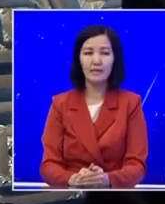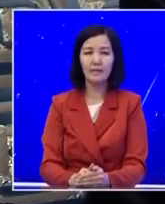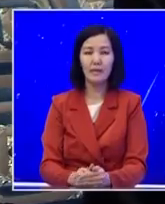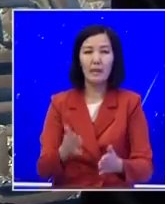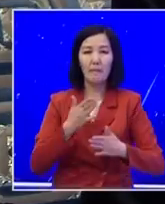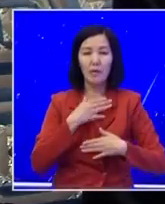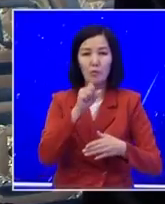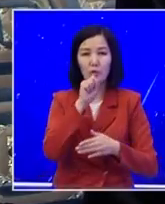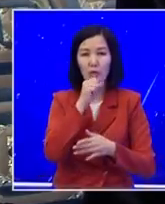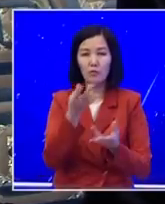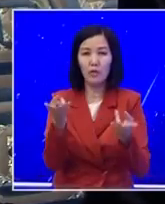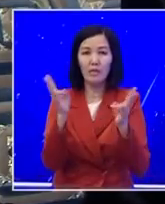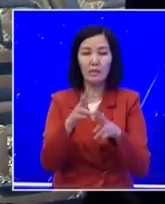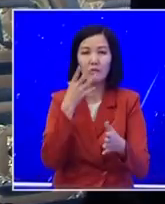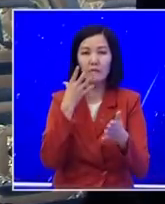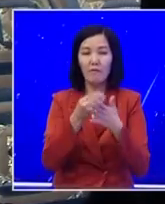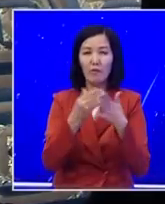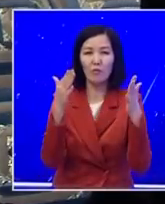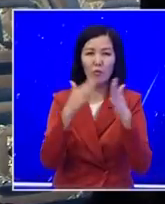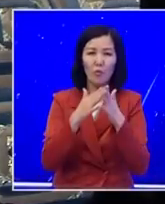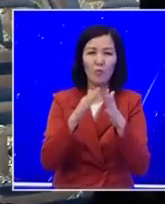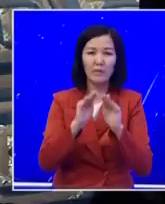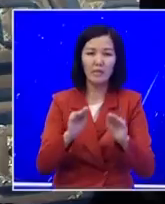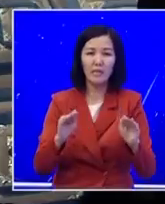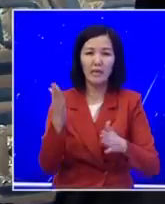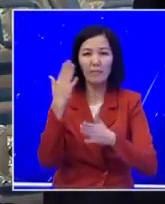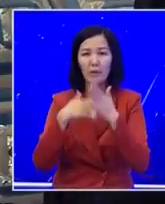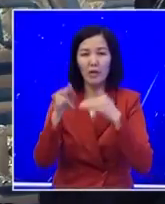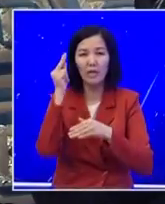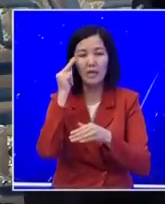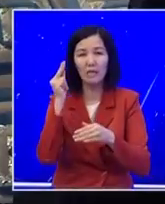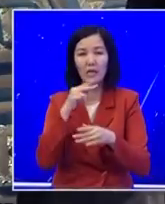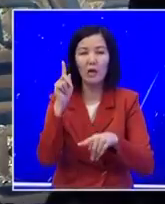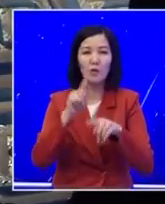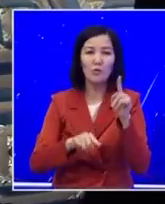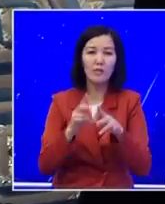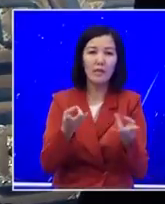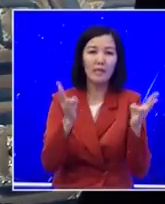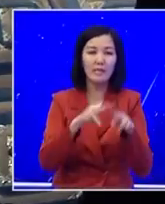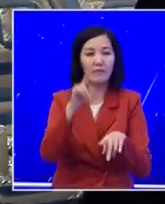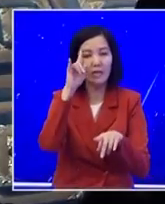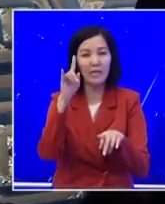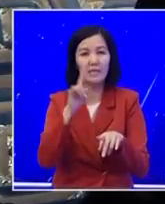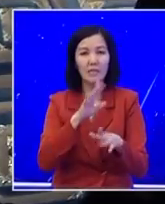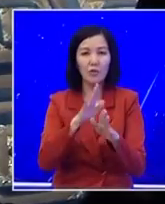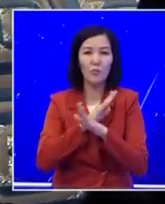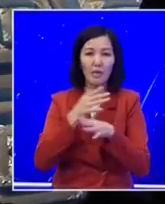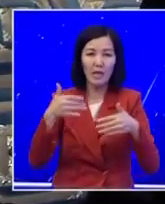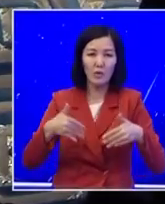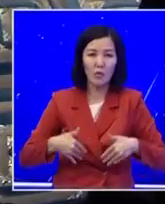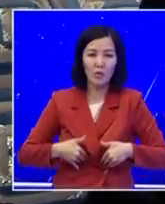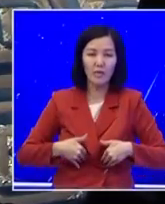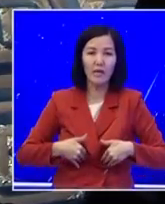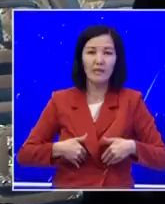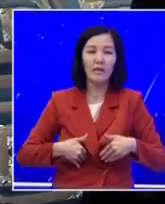Моему дедушке пришлось оставить все свое имущество, детей и бежать в Китай. Все его родственники, оставшиеся в Казахстане, умерли от голода и